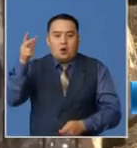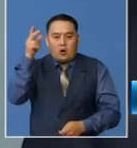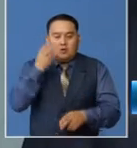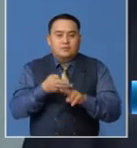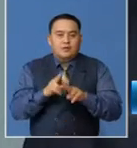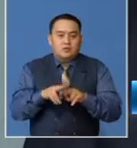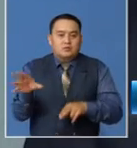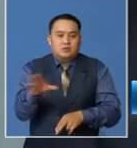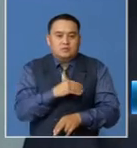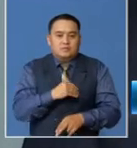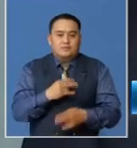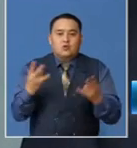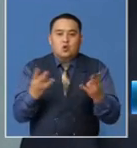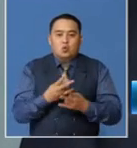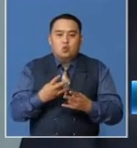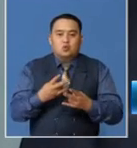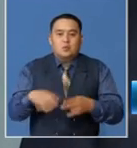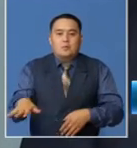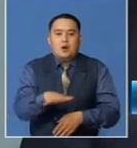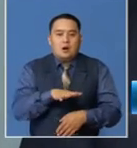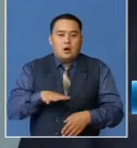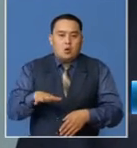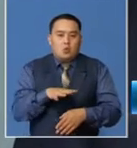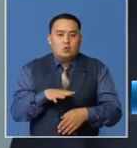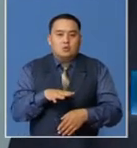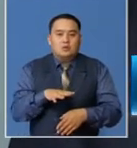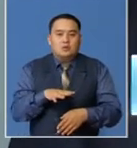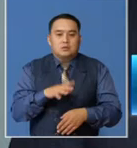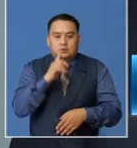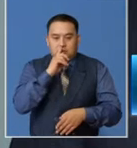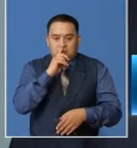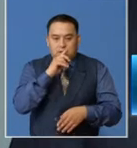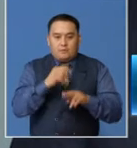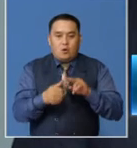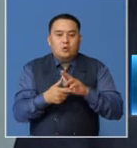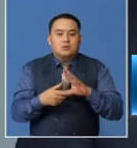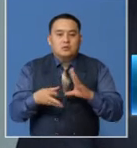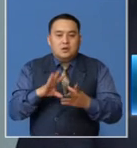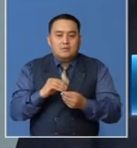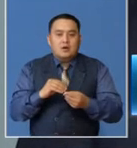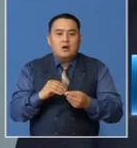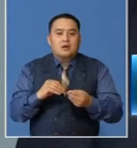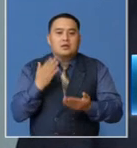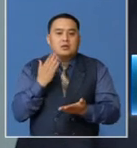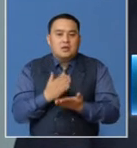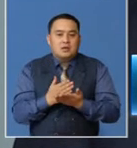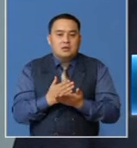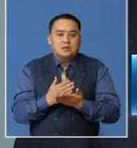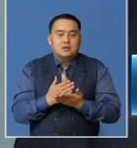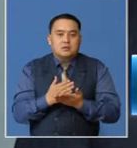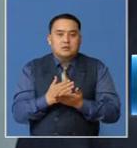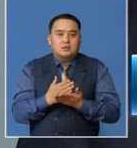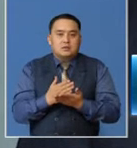двор. Нужен закон о подворном хозяйстве. Почему? Потому что сегодня те выпаса, которые есть, они